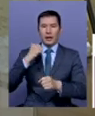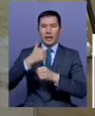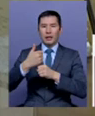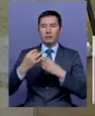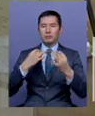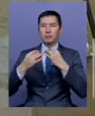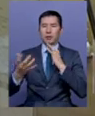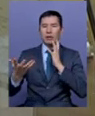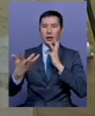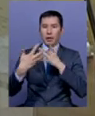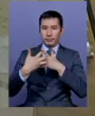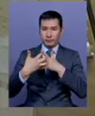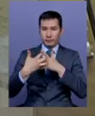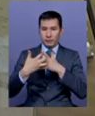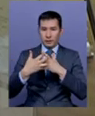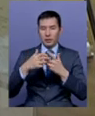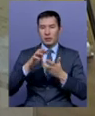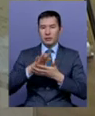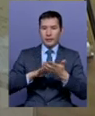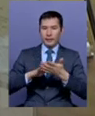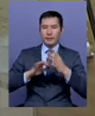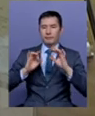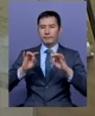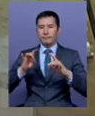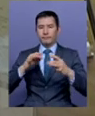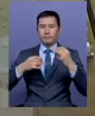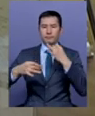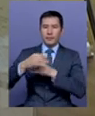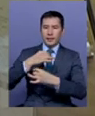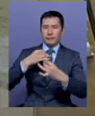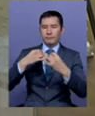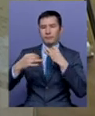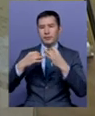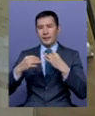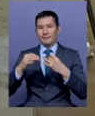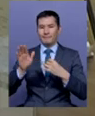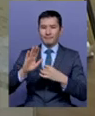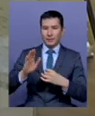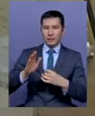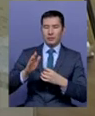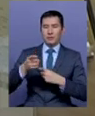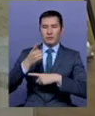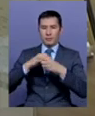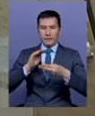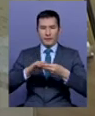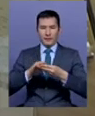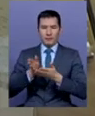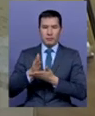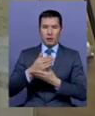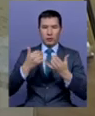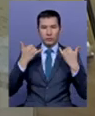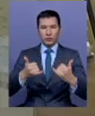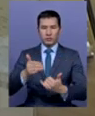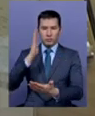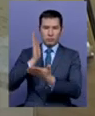кейін ары қарай біз кәдімгі убеждение ақида мәселесіне фиқ мәселесіне ары қарай кіре береміз. Ал бірден жаңағыдай талас